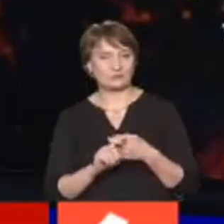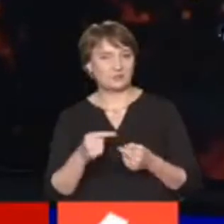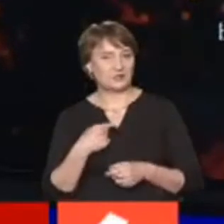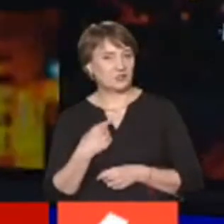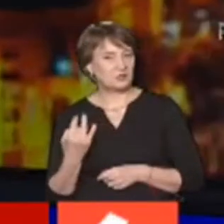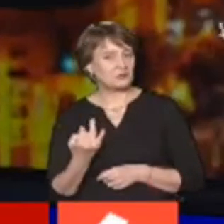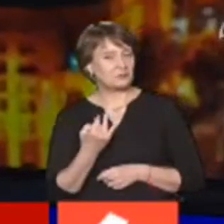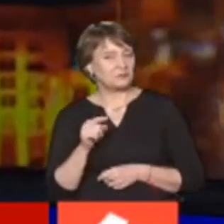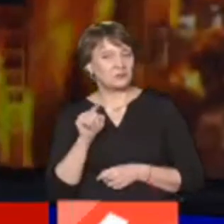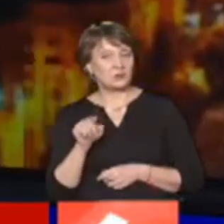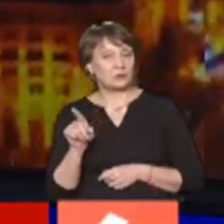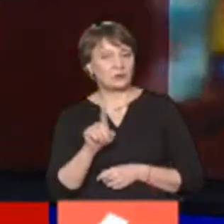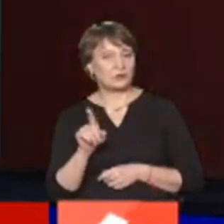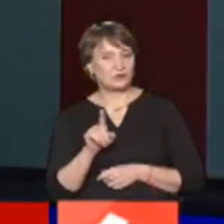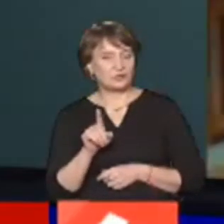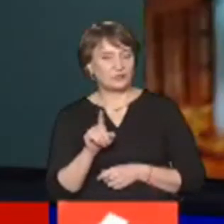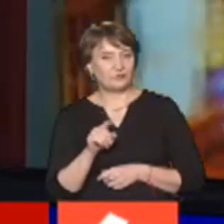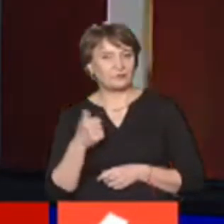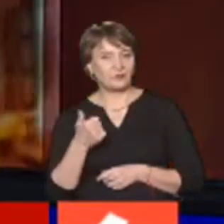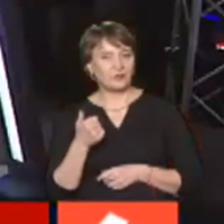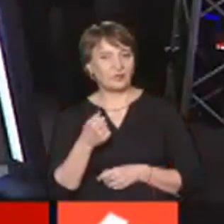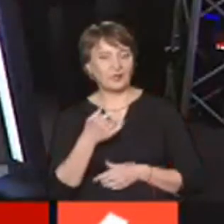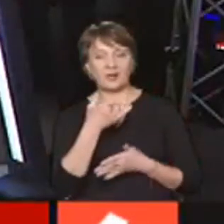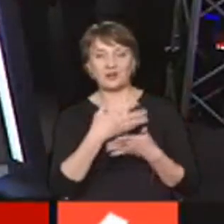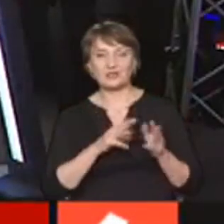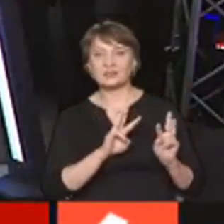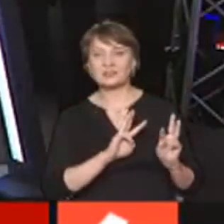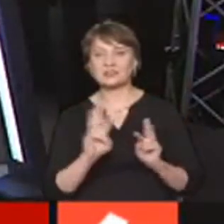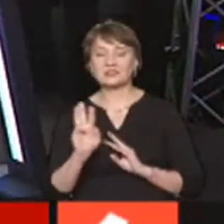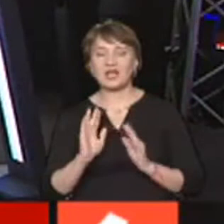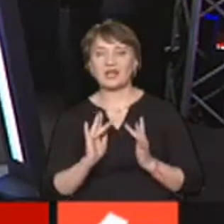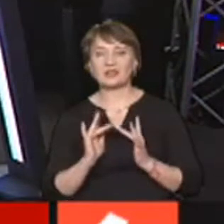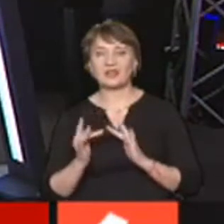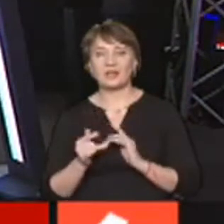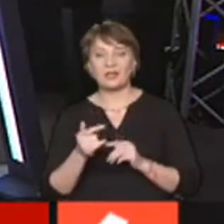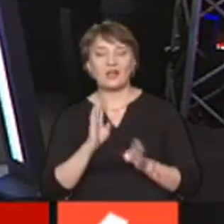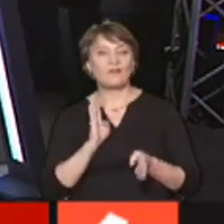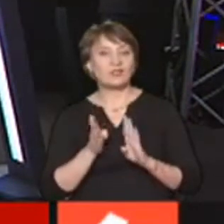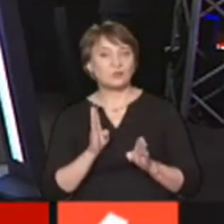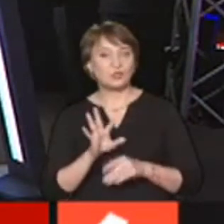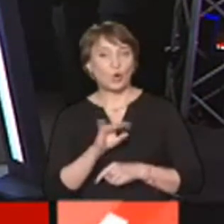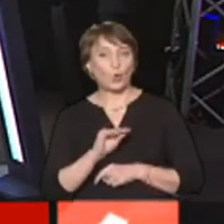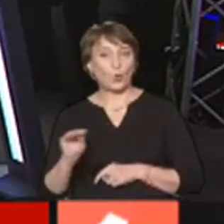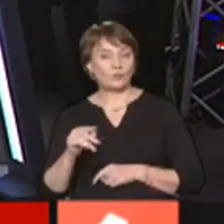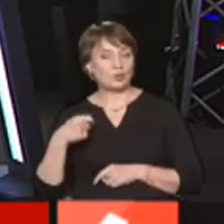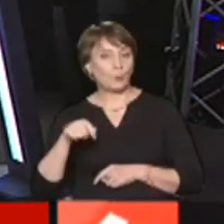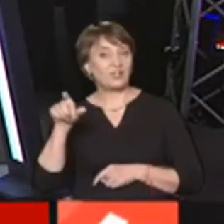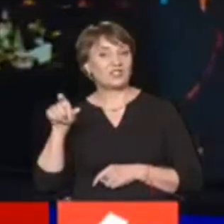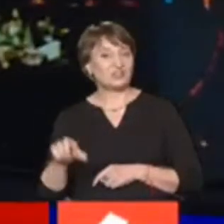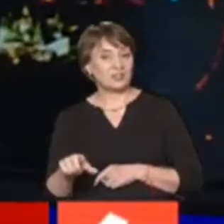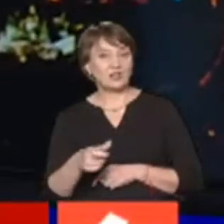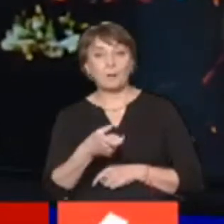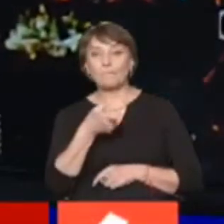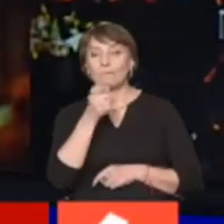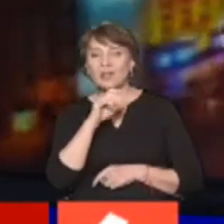зіронізувати стосовно того, що там якраз превенція от на сайті, в пабліку, точніше, Фейсбуку, Офісу Президента, якраз пити